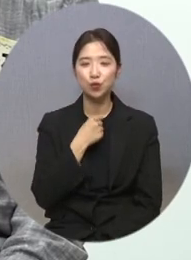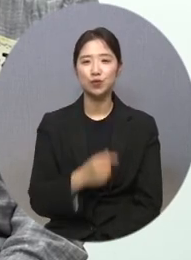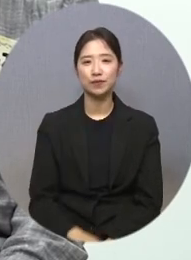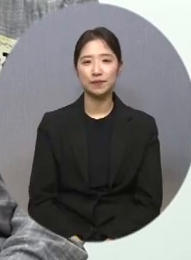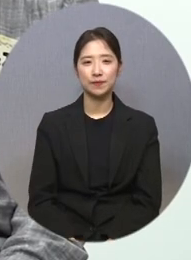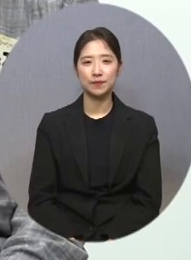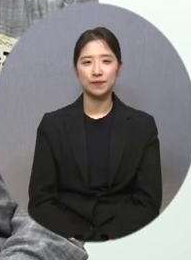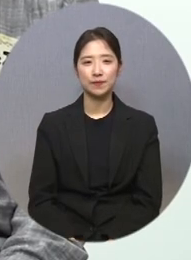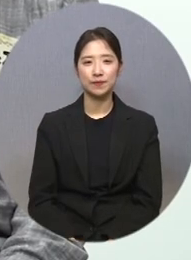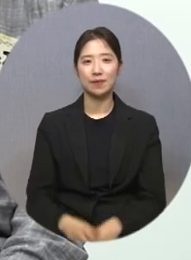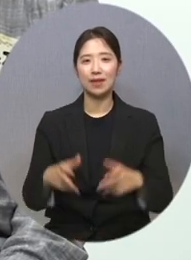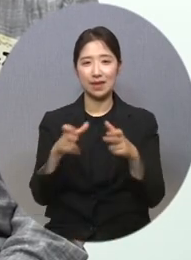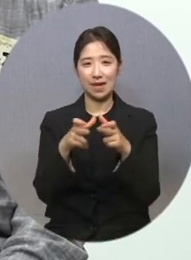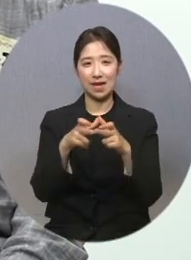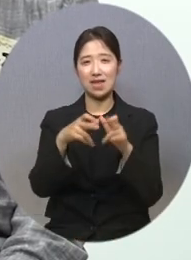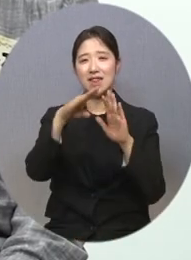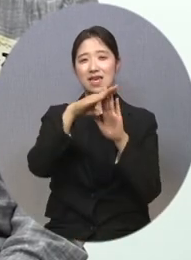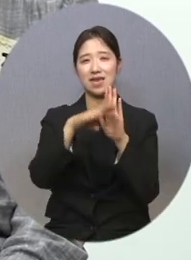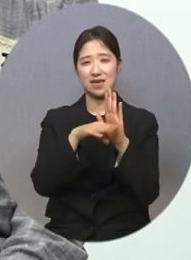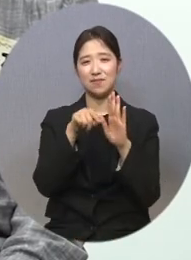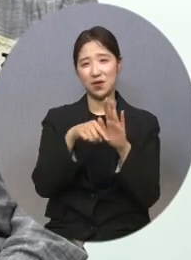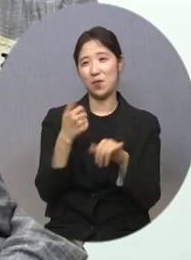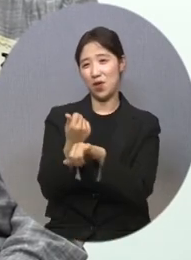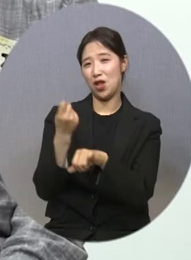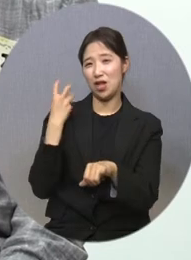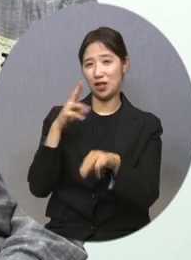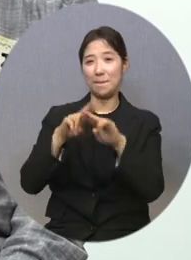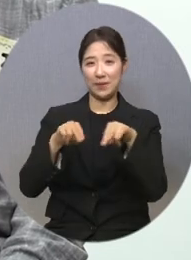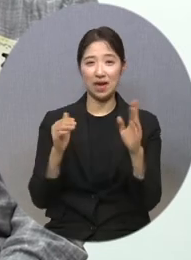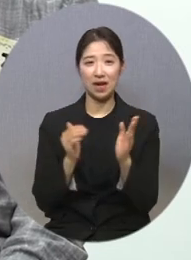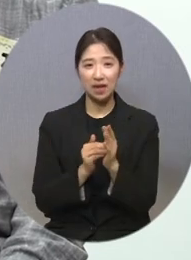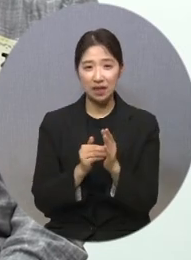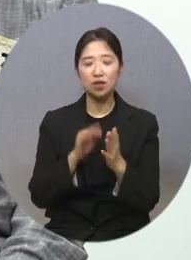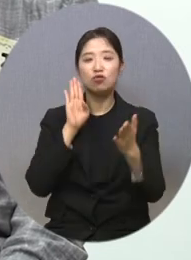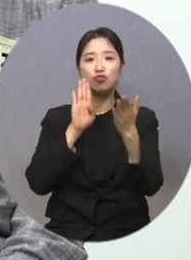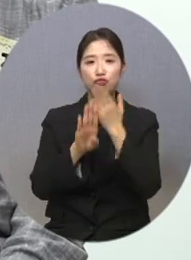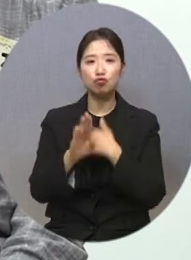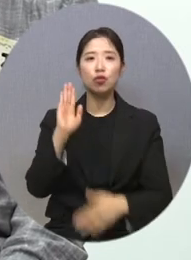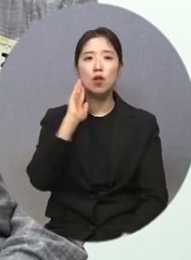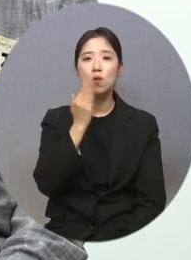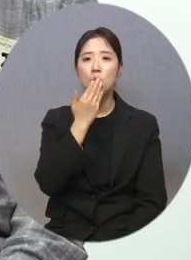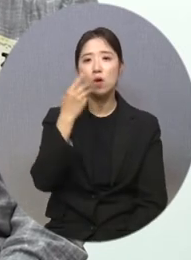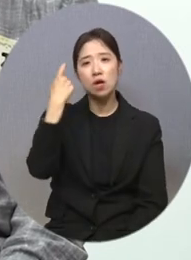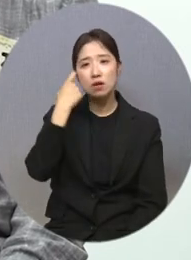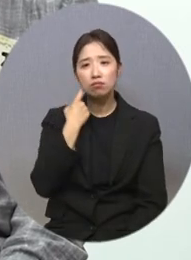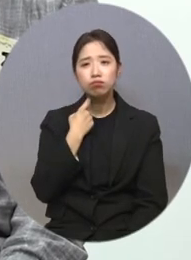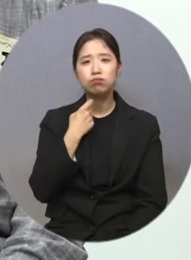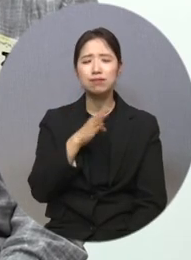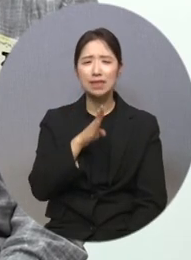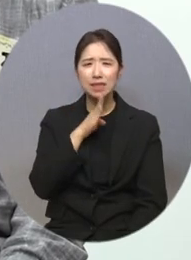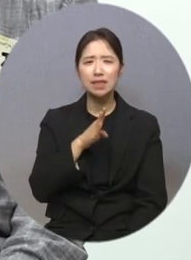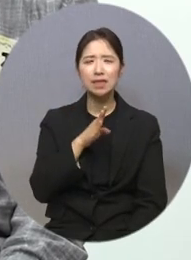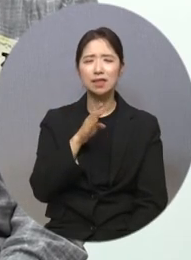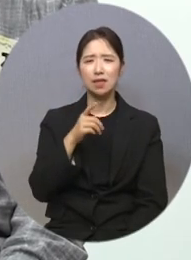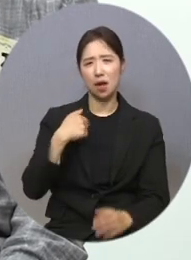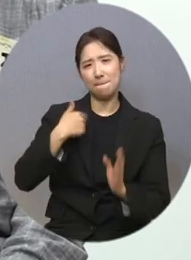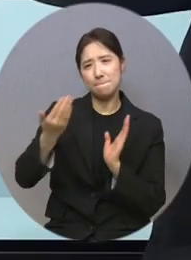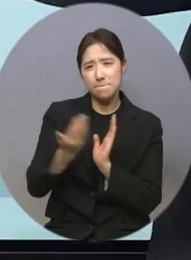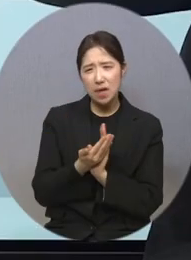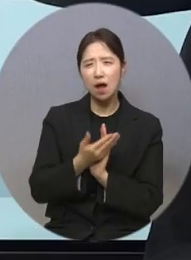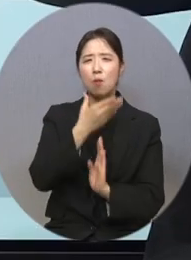싶은데, 장애인 등급제가 몇 년 전에 폐지가 됐잖아요. 그 후에 사실 농인들이 체감하는 그